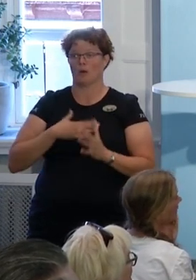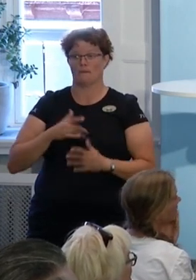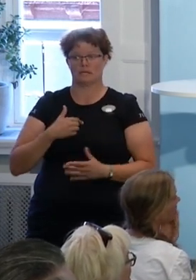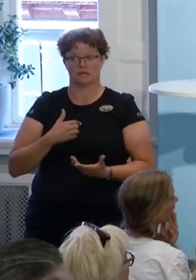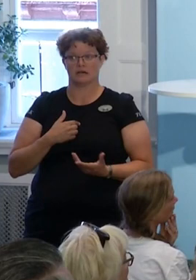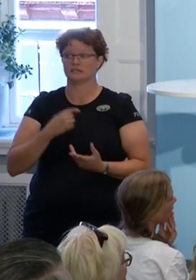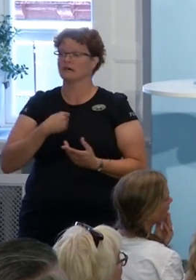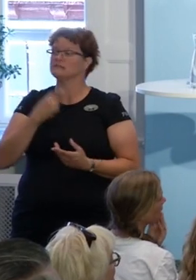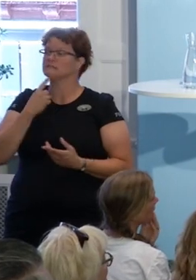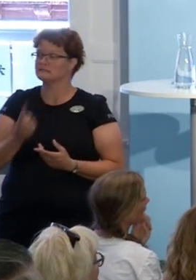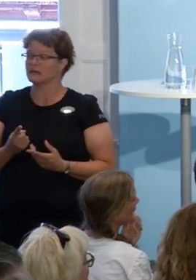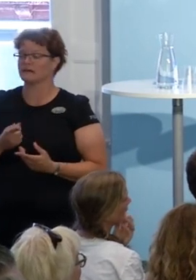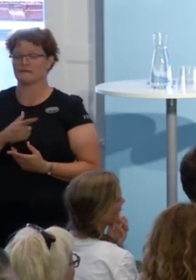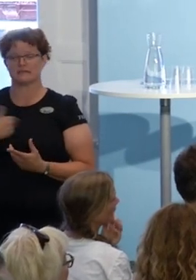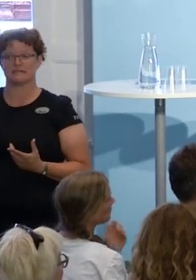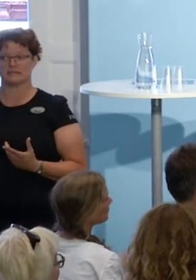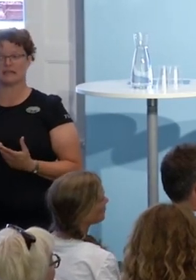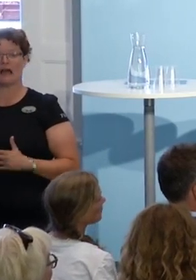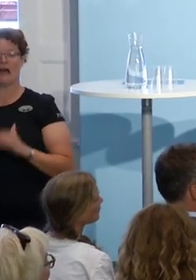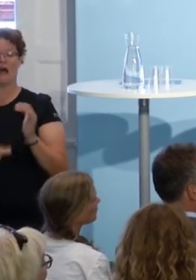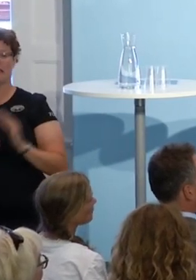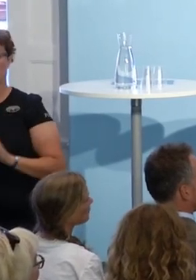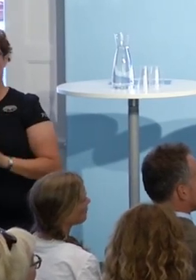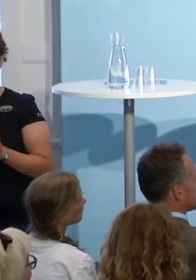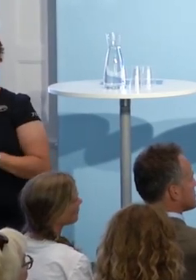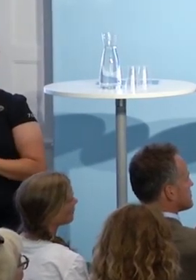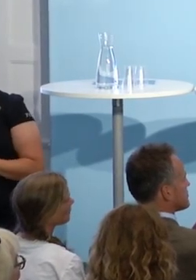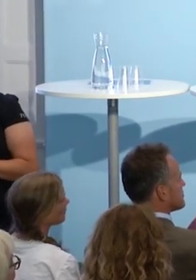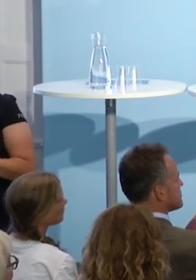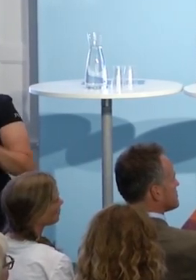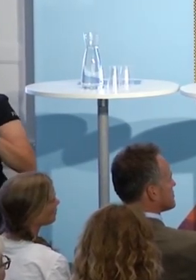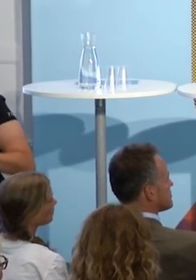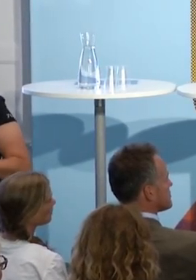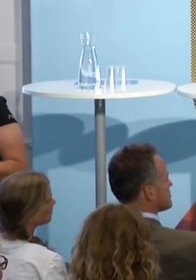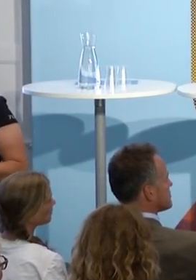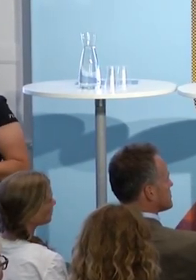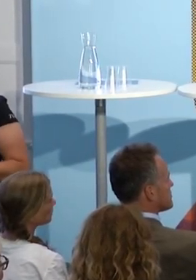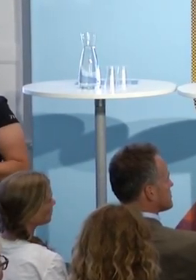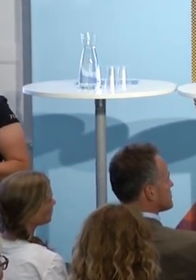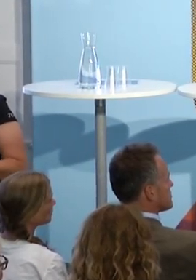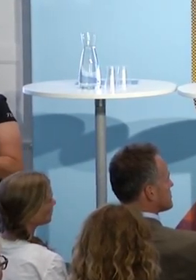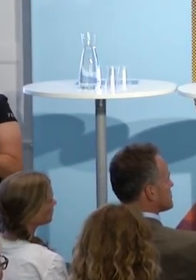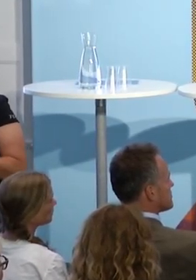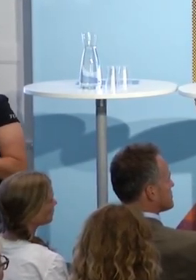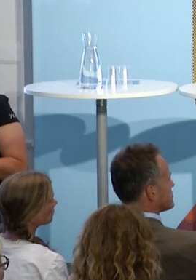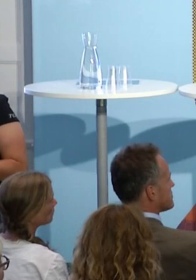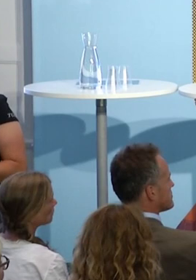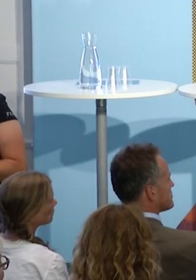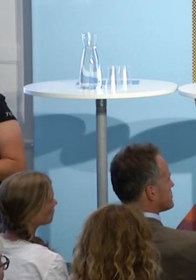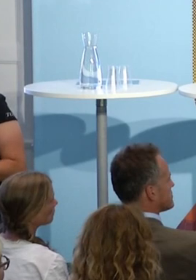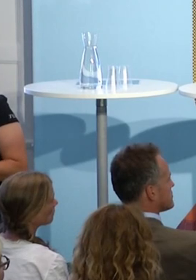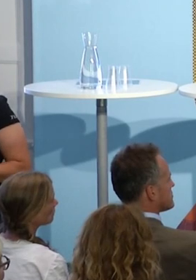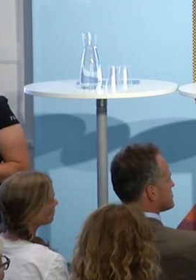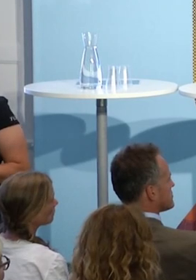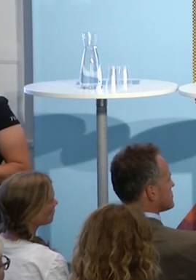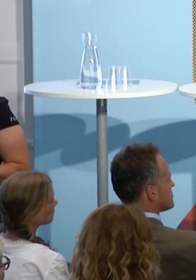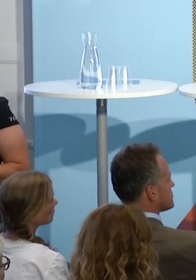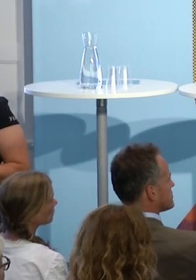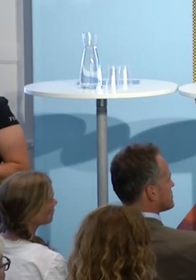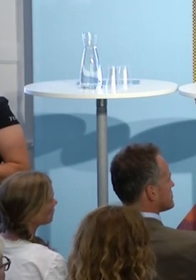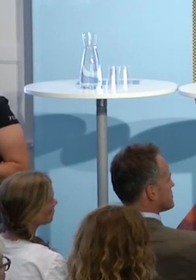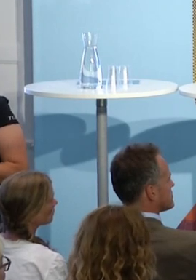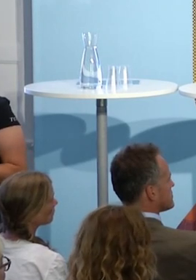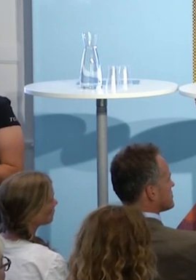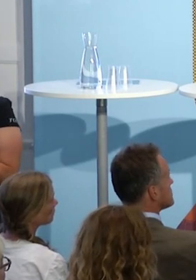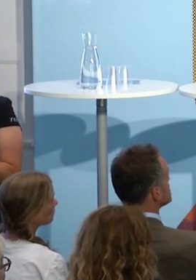att vi tacklar ett ämne som handlar om bokstavligen blodigt allvar. Vi ska försöka anstå